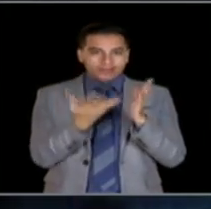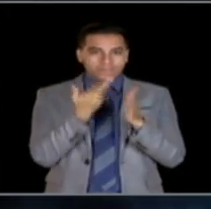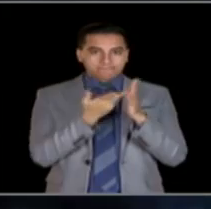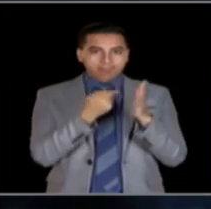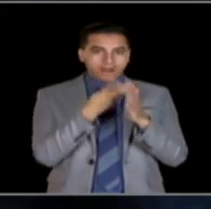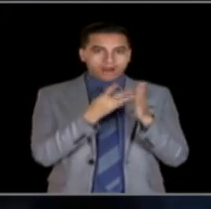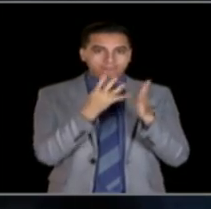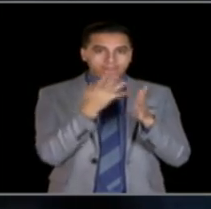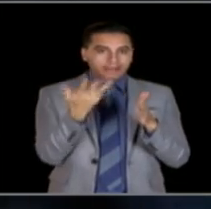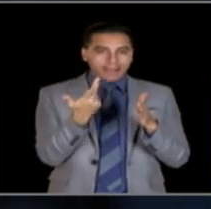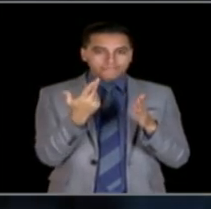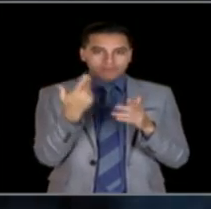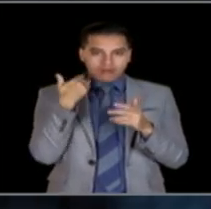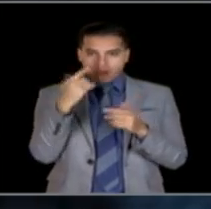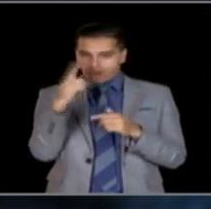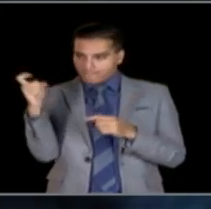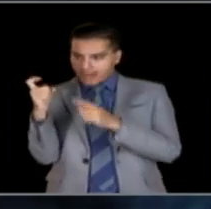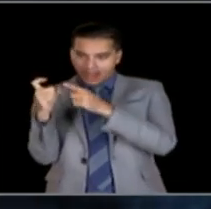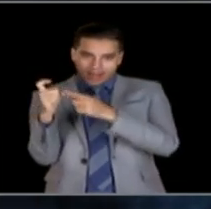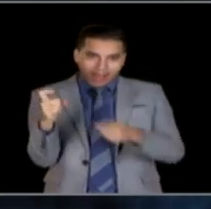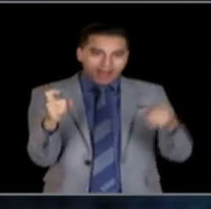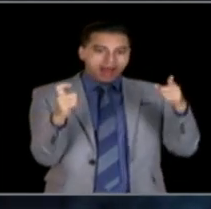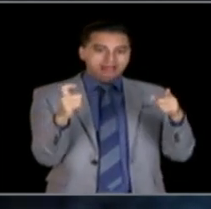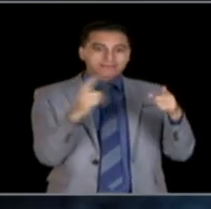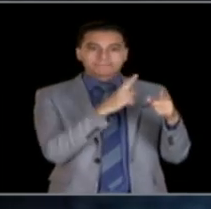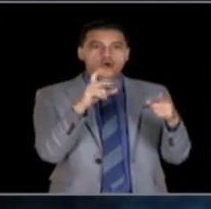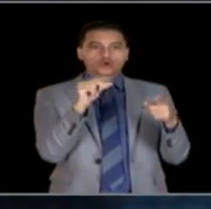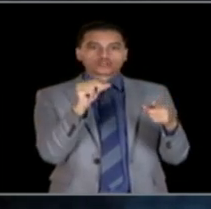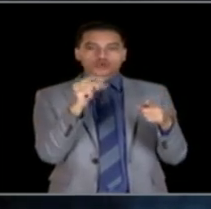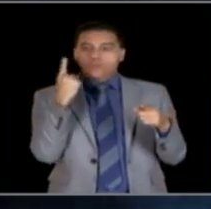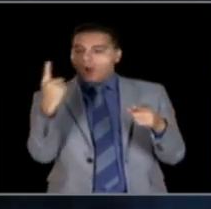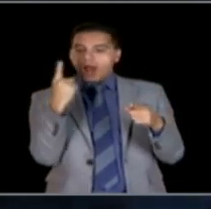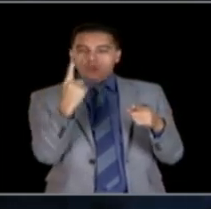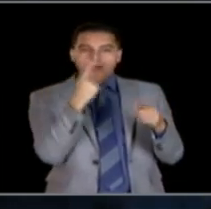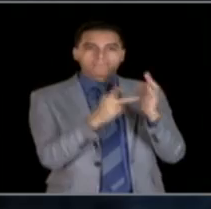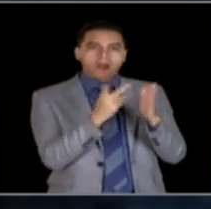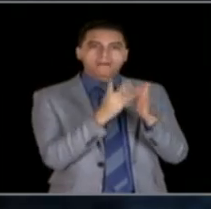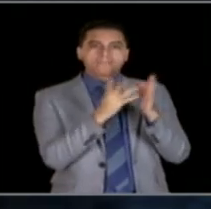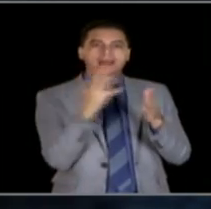رقم 1 اتكرر كم مرة من